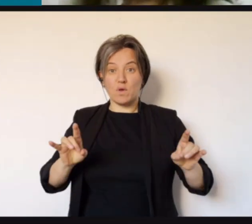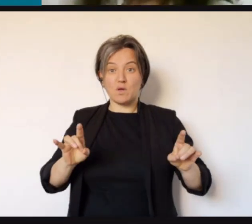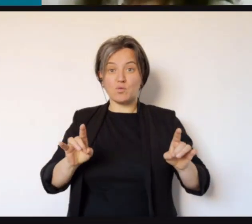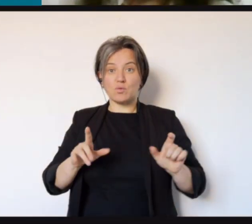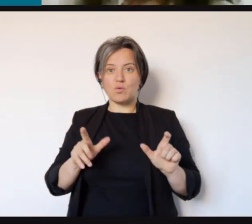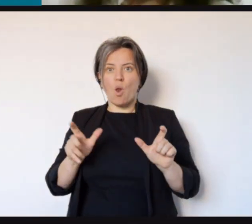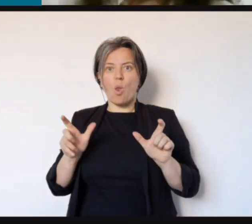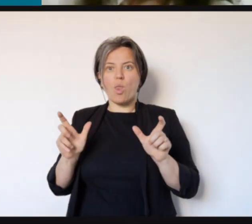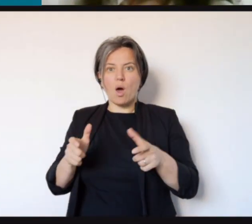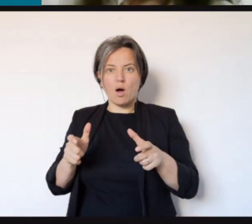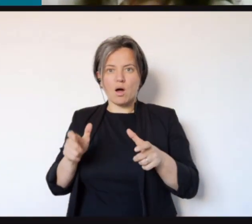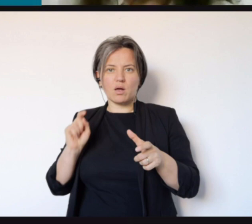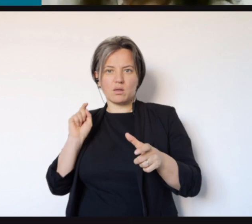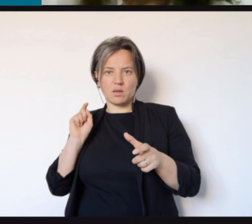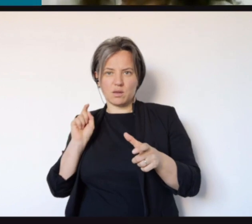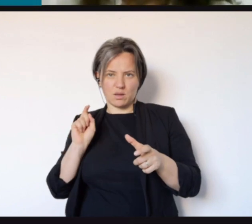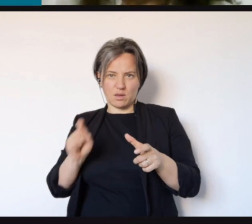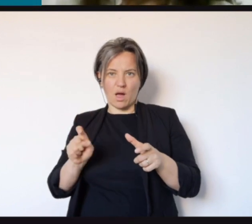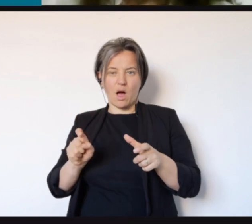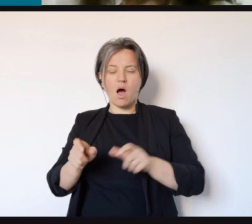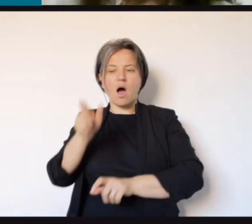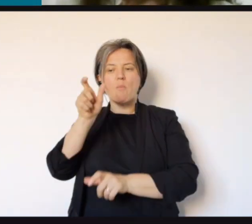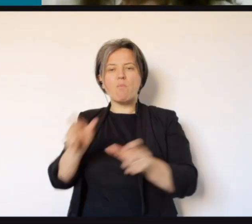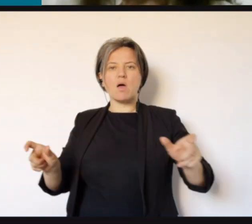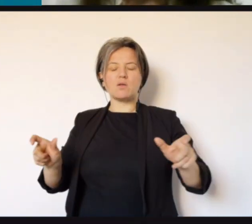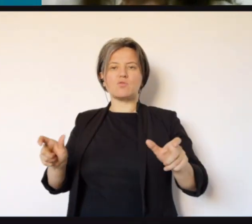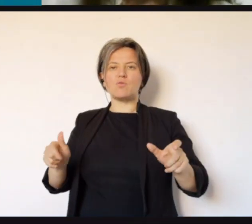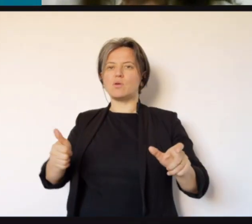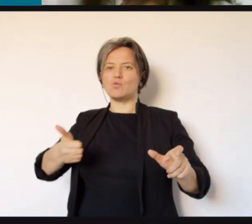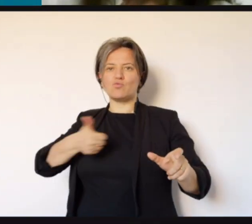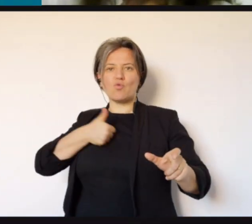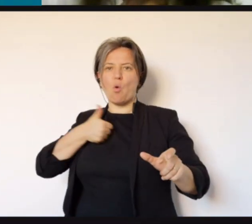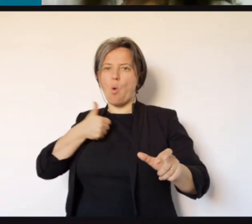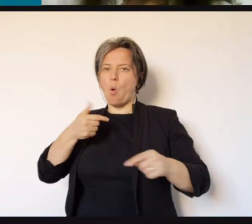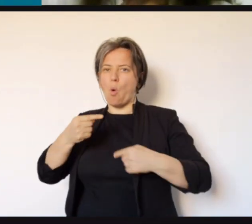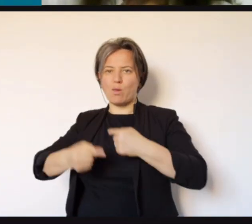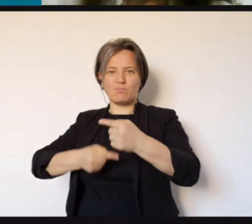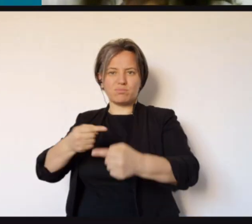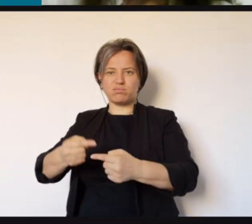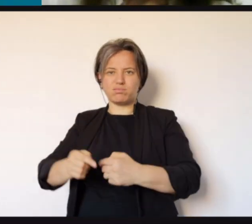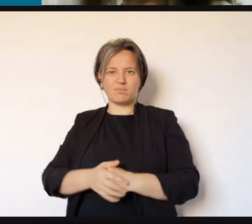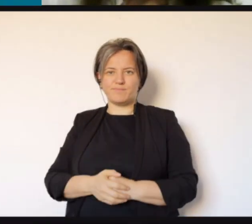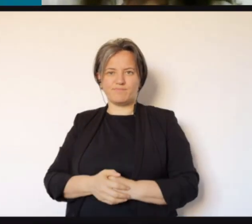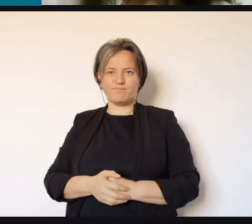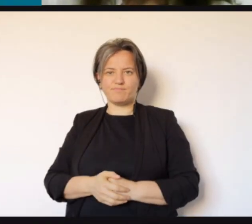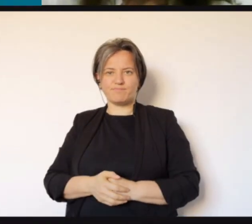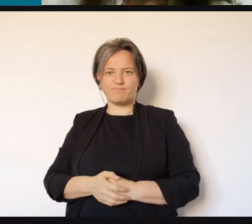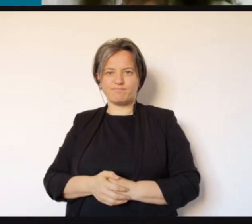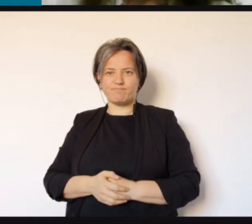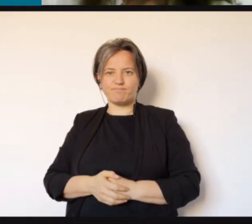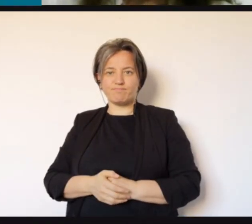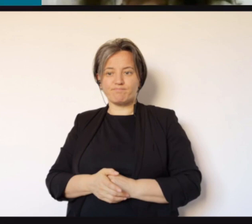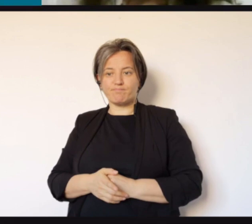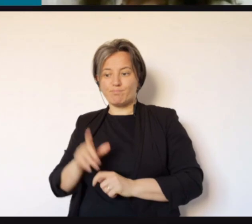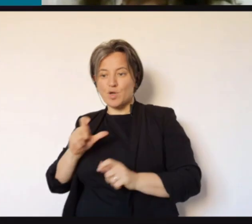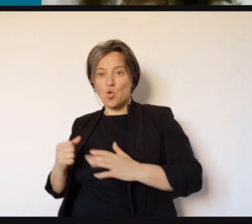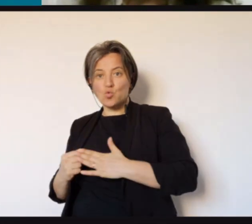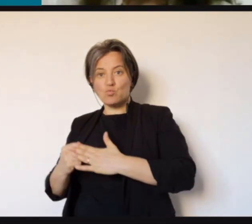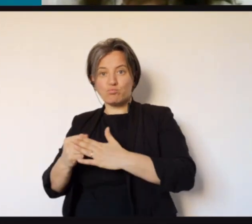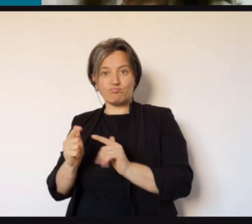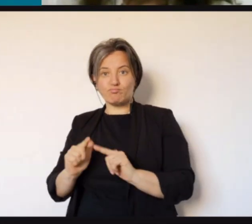durante il momento del lockdown, non avevano nessuno a cui